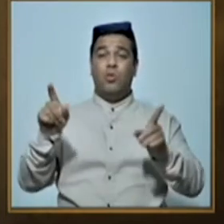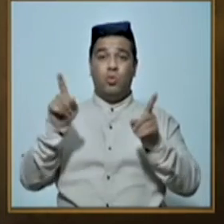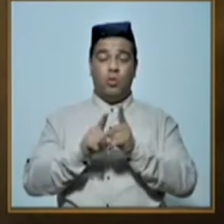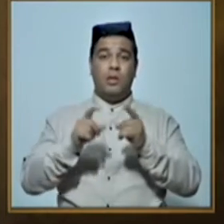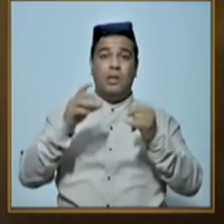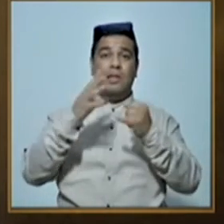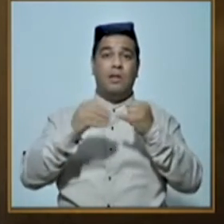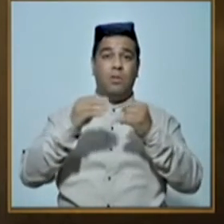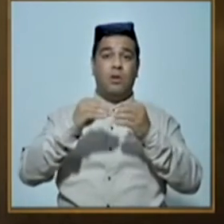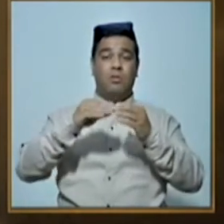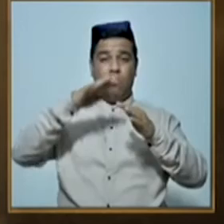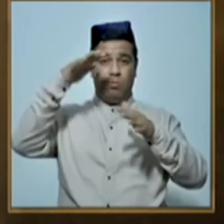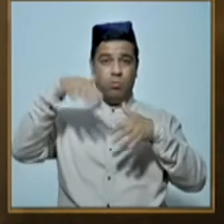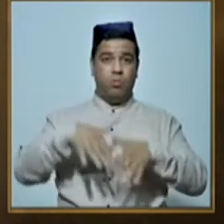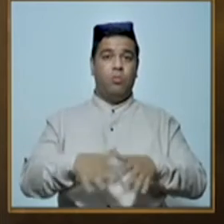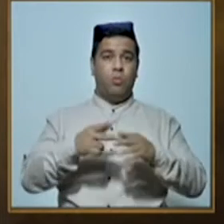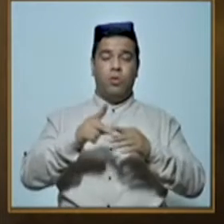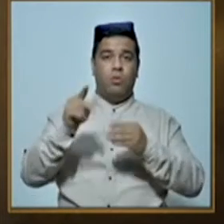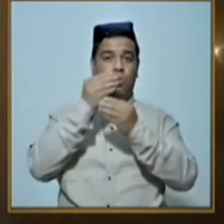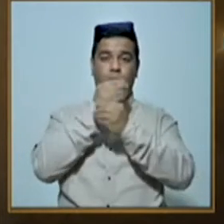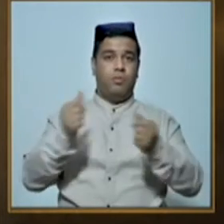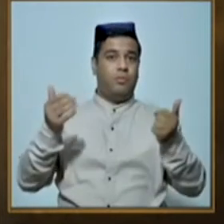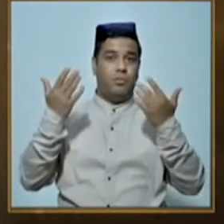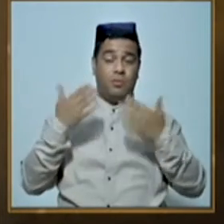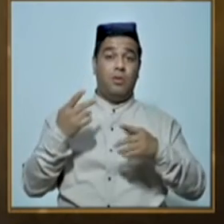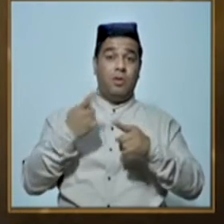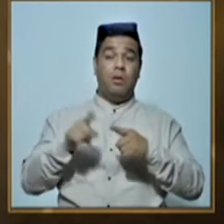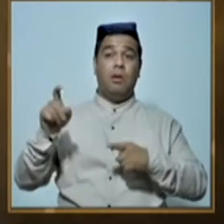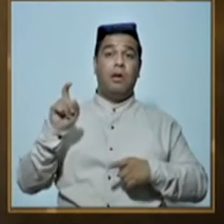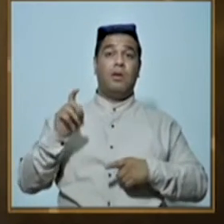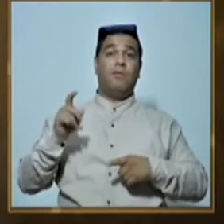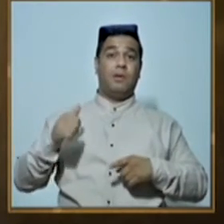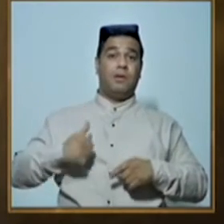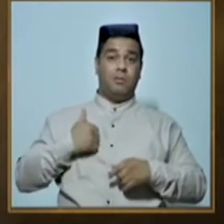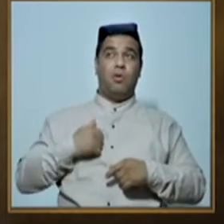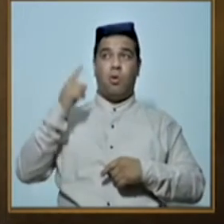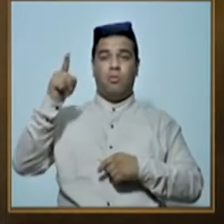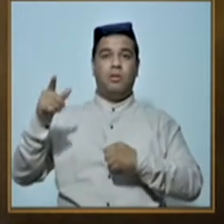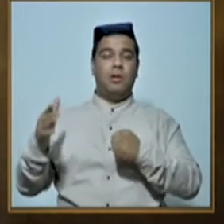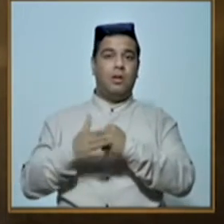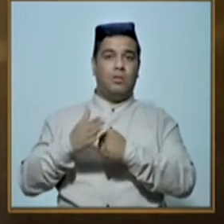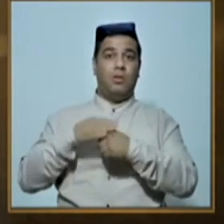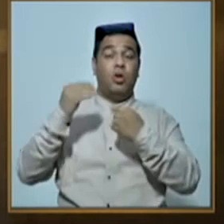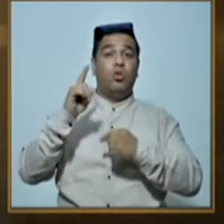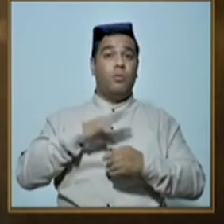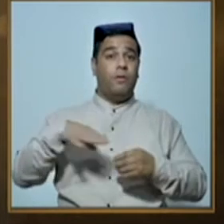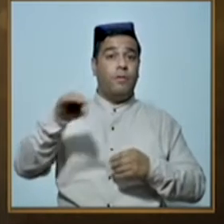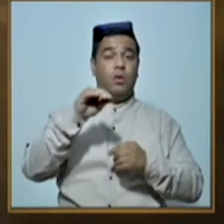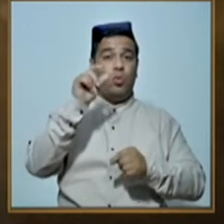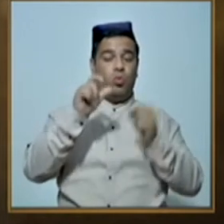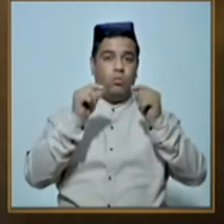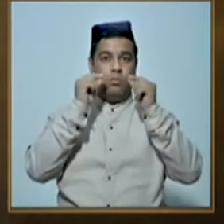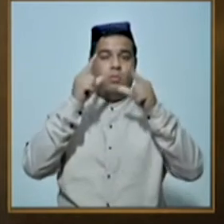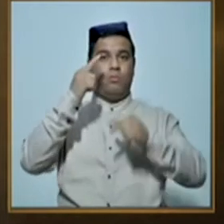ambarlarıyem, kalitiyem, hiç neyse kalmadı. Tamam. Ana manmanlığının akıbeti neme bilen tügedi.